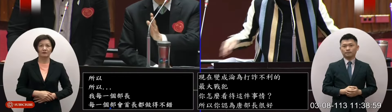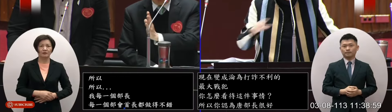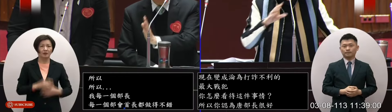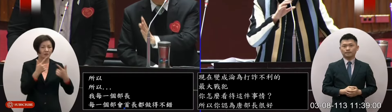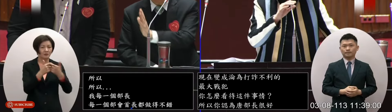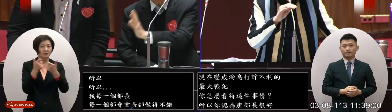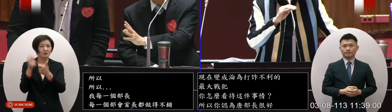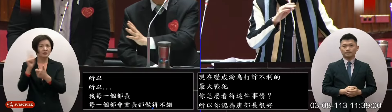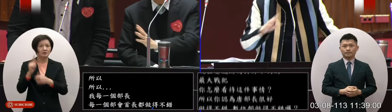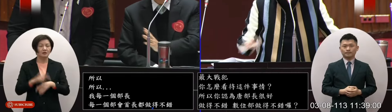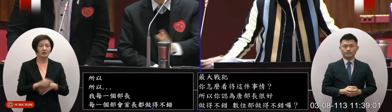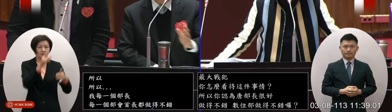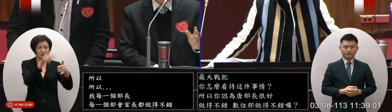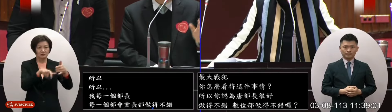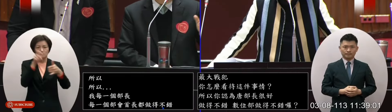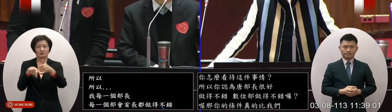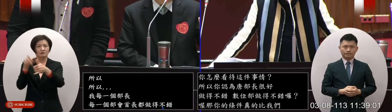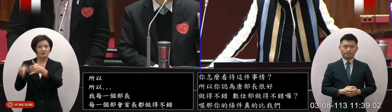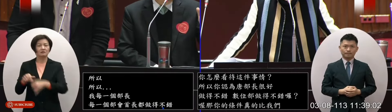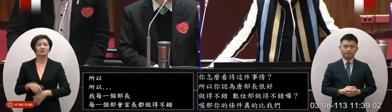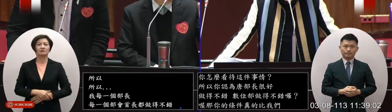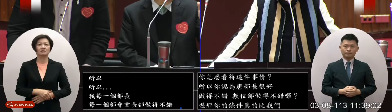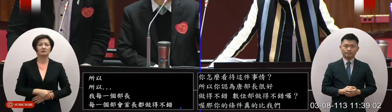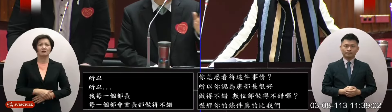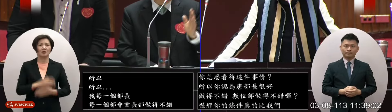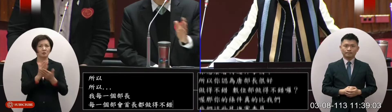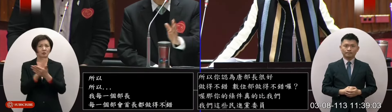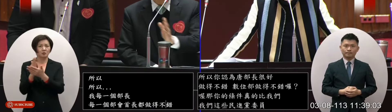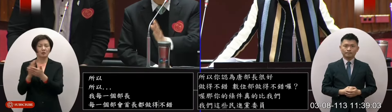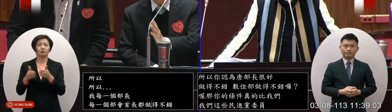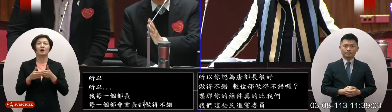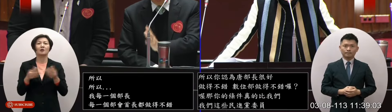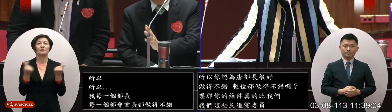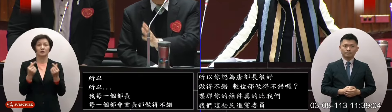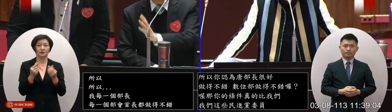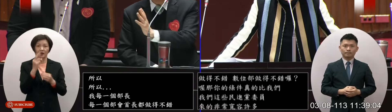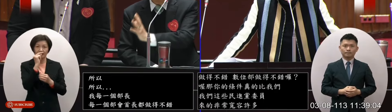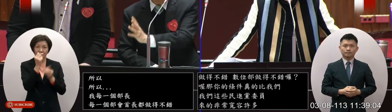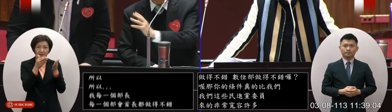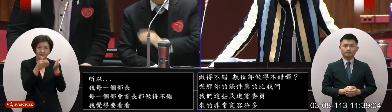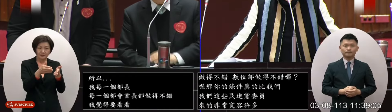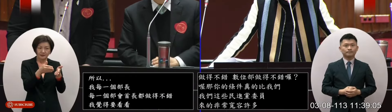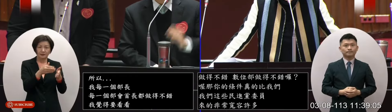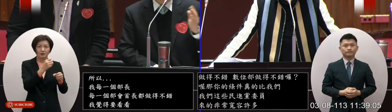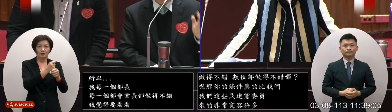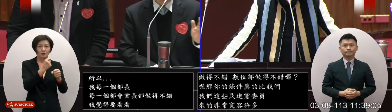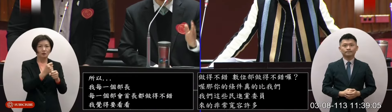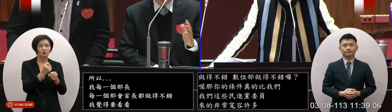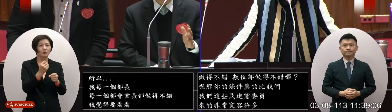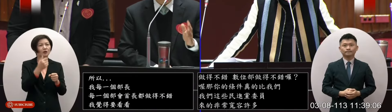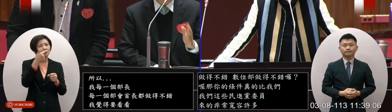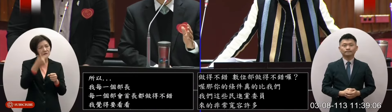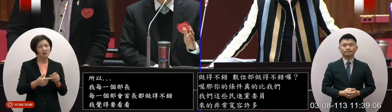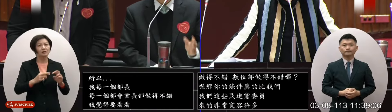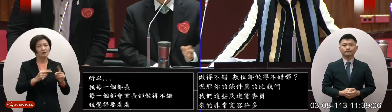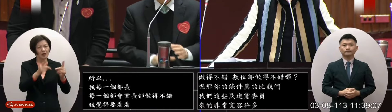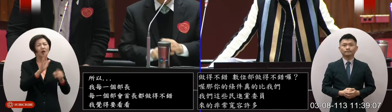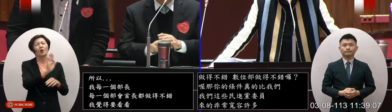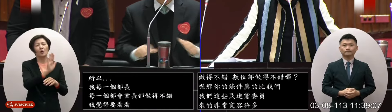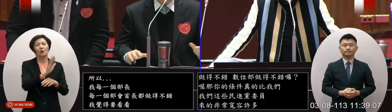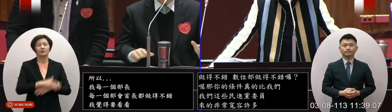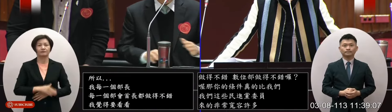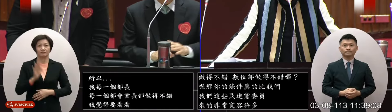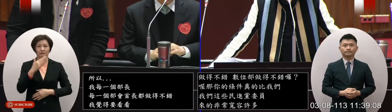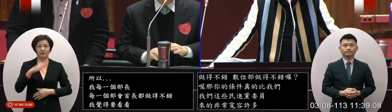哪一个 item 哪一个项目，当然有一些某一个特定的工作上需要再改进再精进有，但